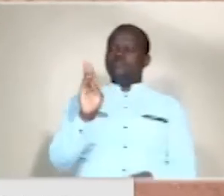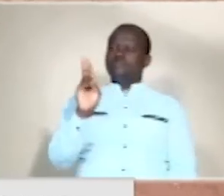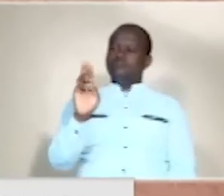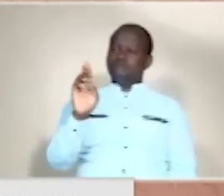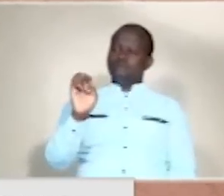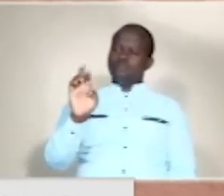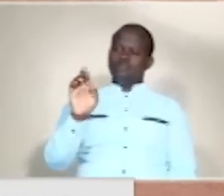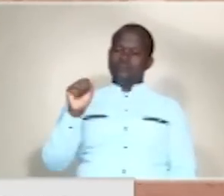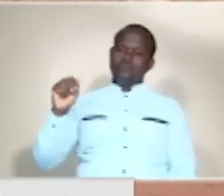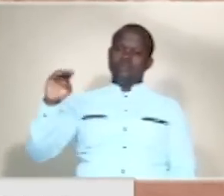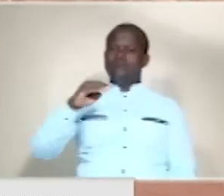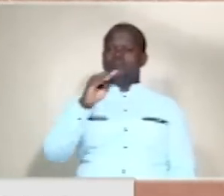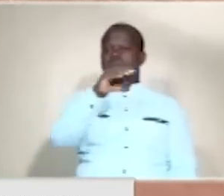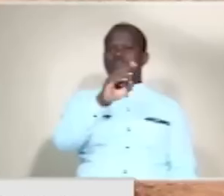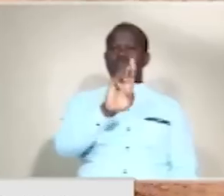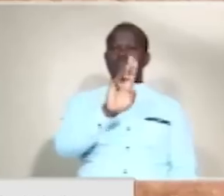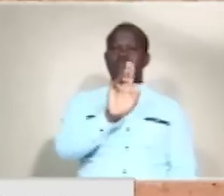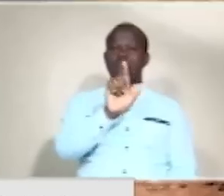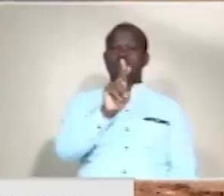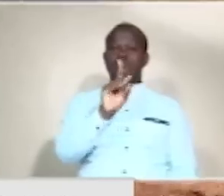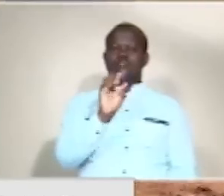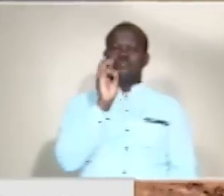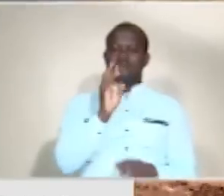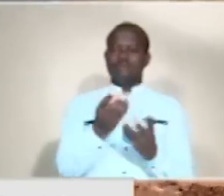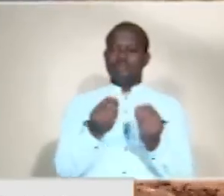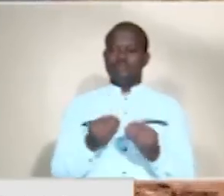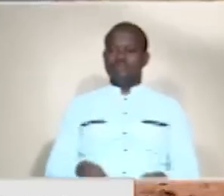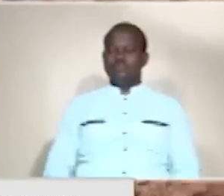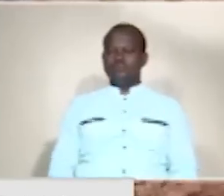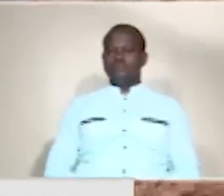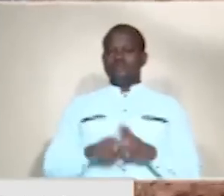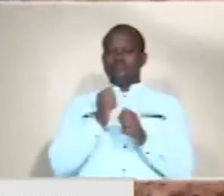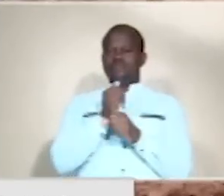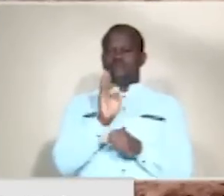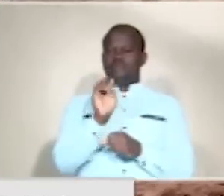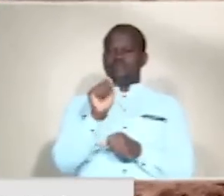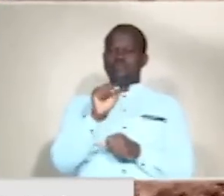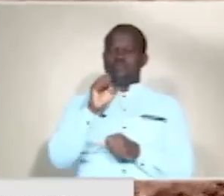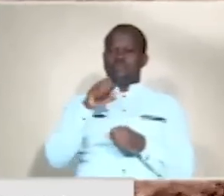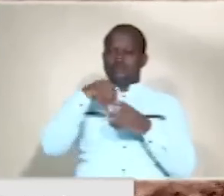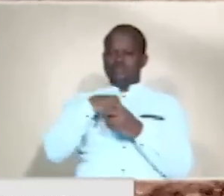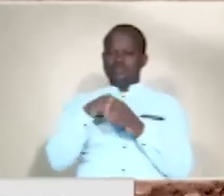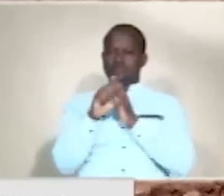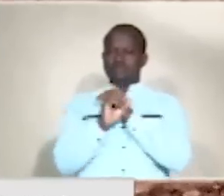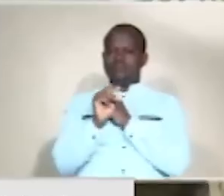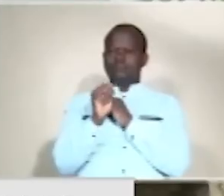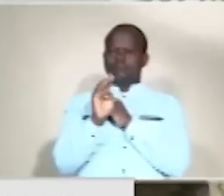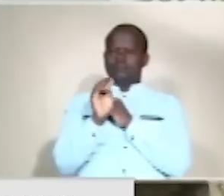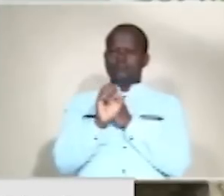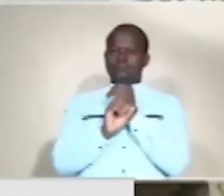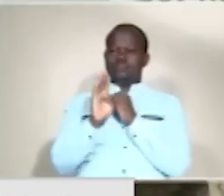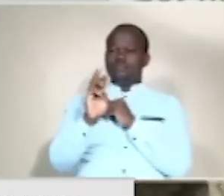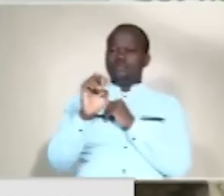tujya mu karere ka Rwahira ni ibintu bizadufasha cyane. Uyu muhanda watangiye gukorwa uhereye kuri base ku gice cya Rurindo gihana imbibi n'umurenge wa Nemba muri